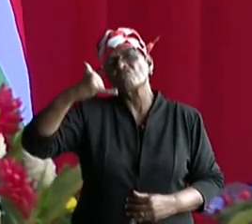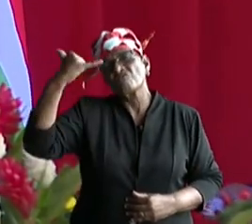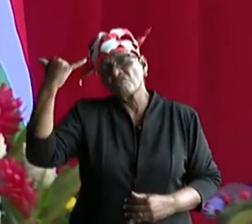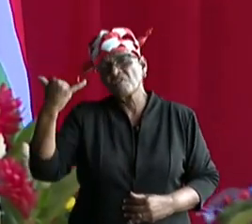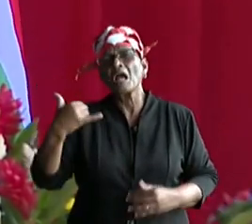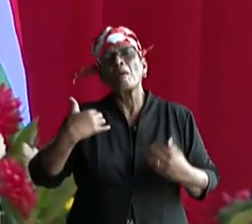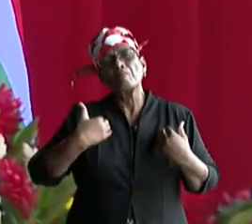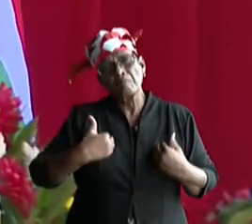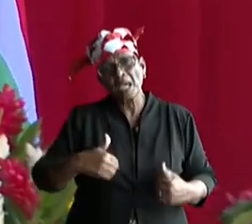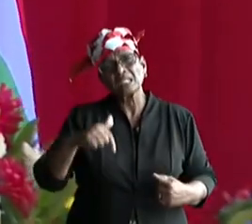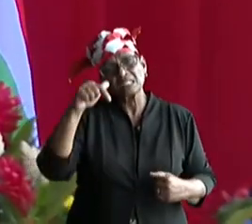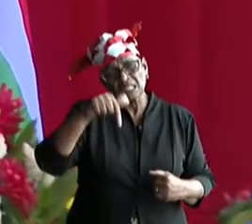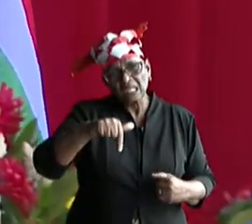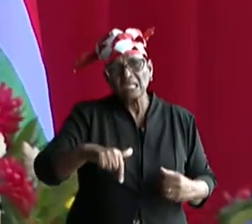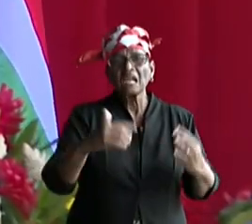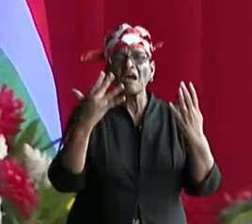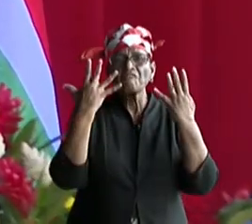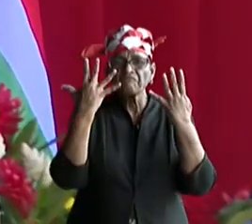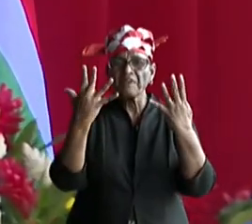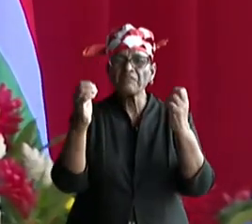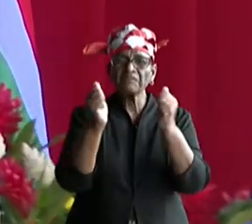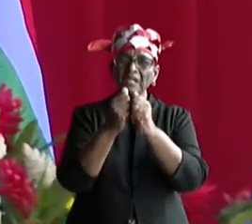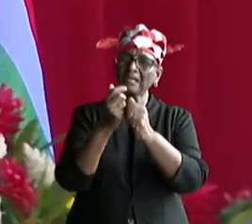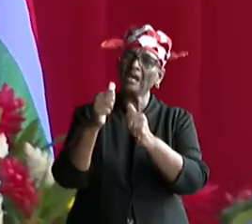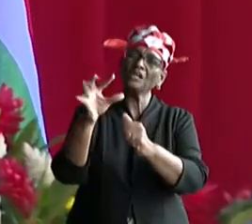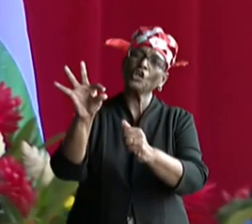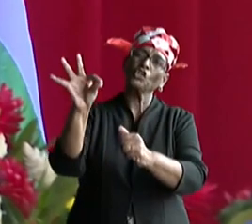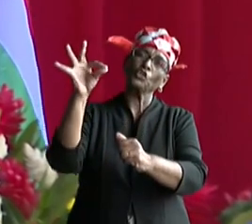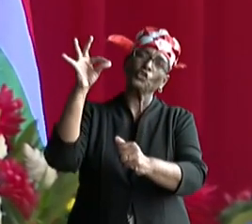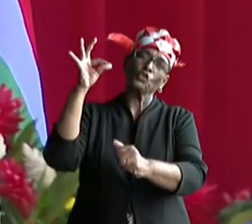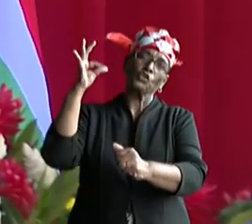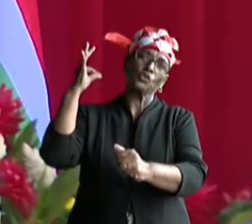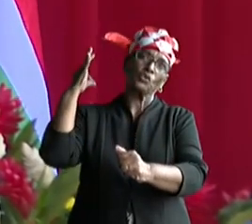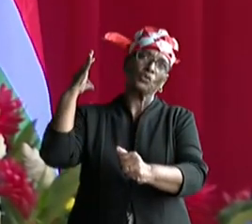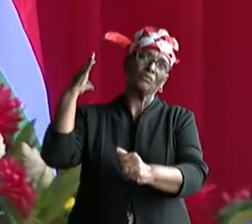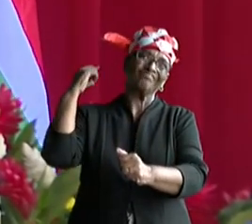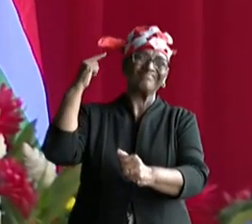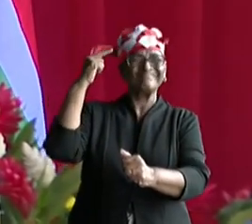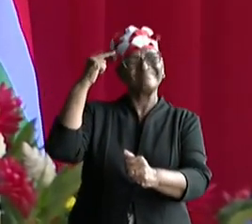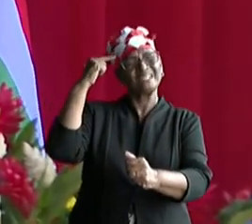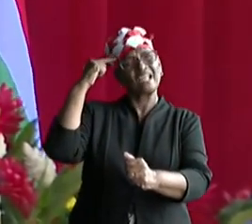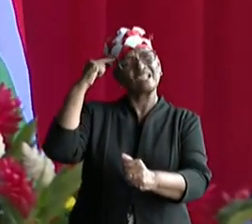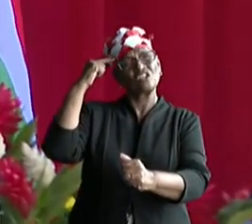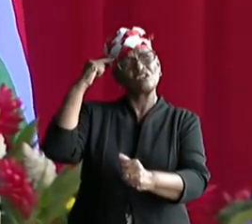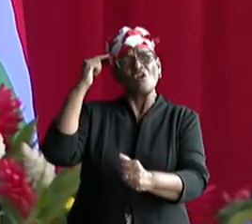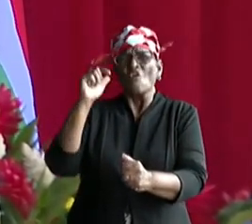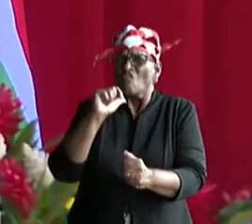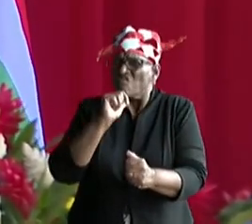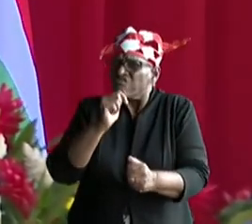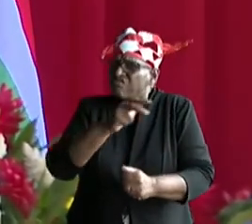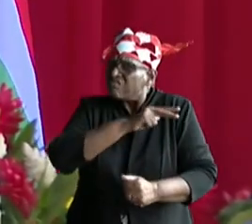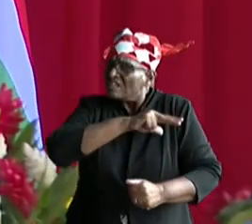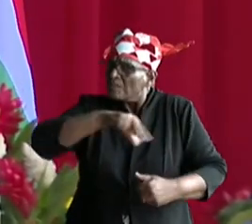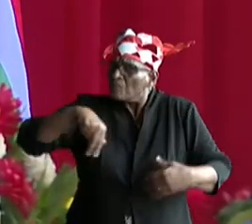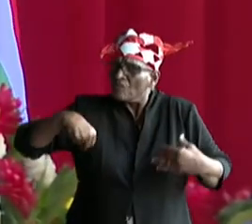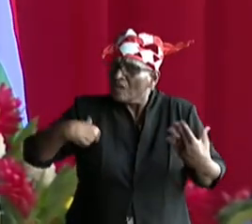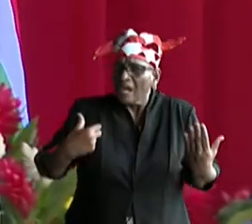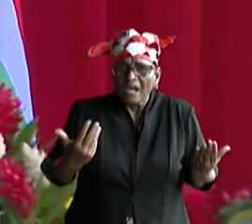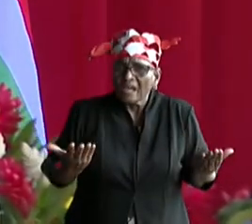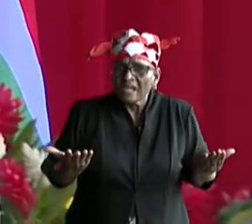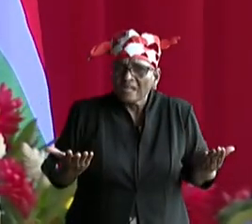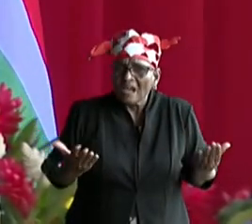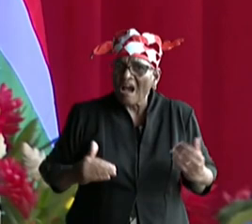Surinamers, als wij nu 45 jaar achter ons kijken, zich zullen afvragen van wat hebben wij